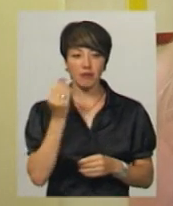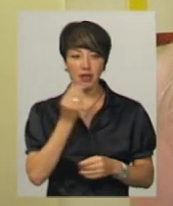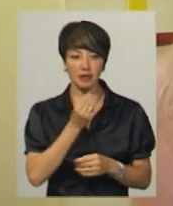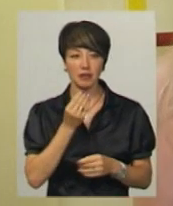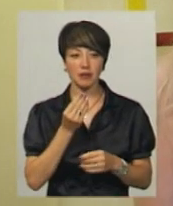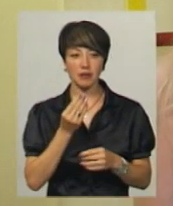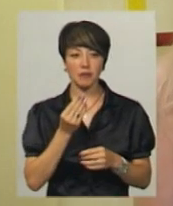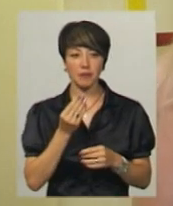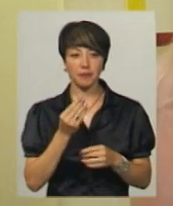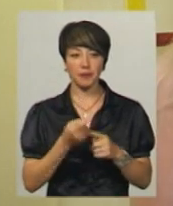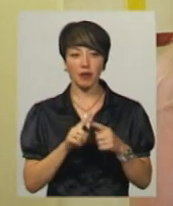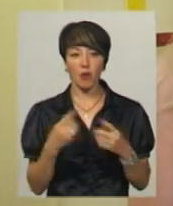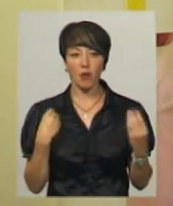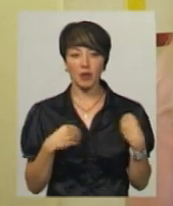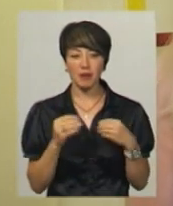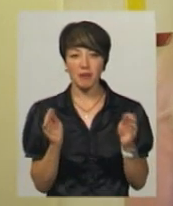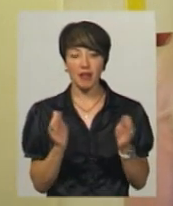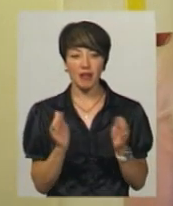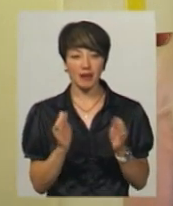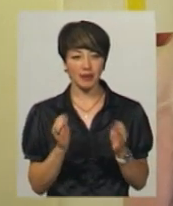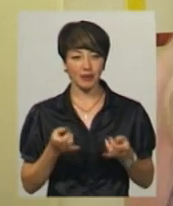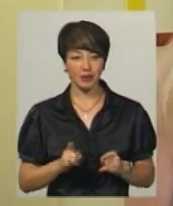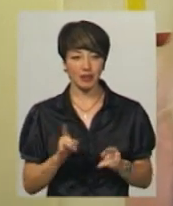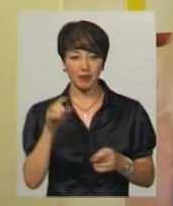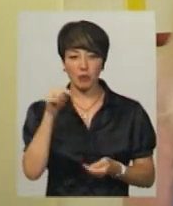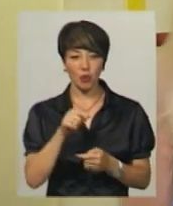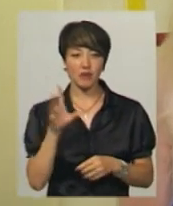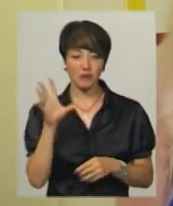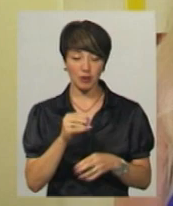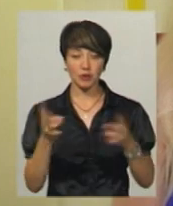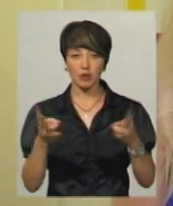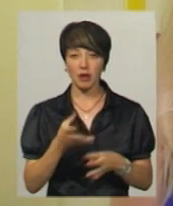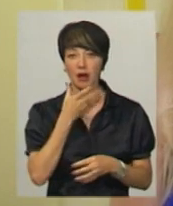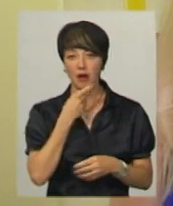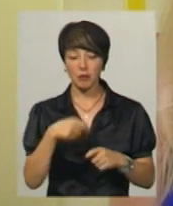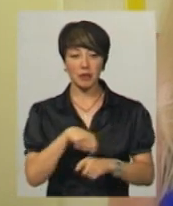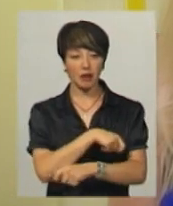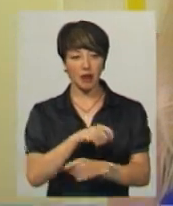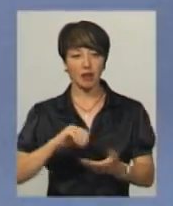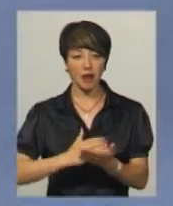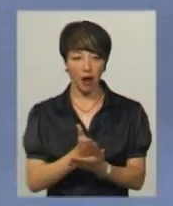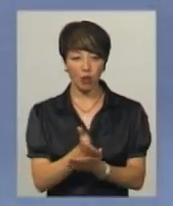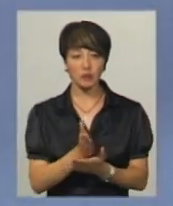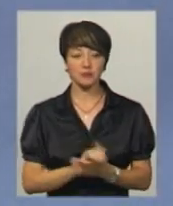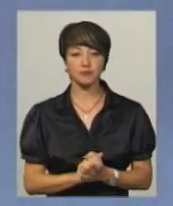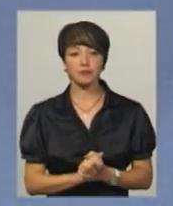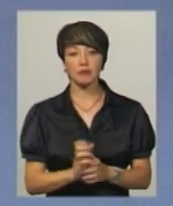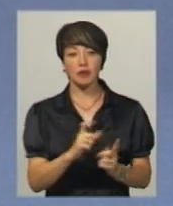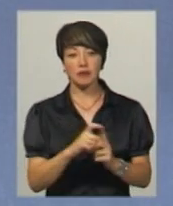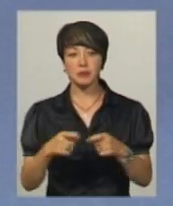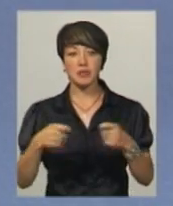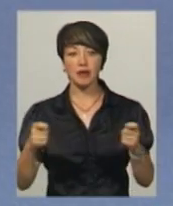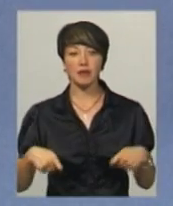весь одягаємо, тому що вона дуже маленька в нас народилась. А так все пригодилися, гарного матеріалу, якості. За словами